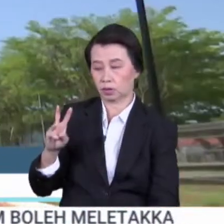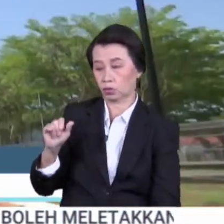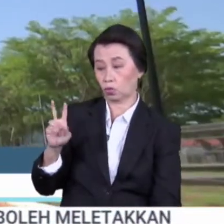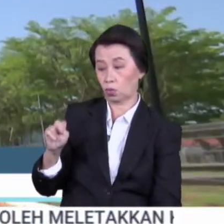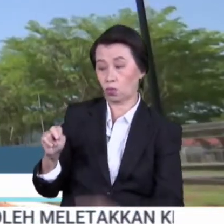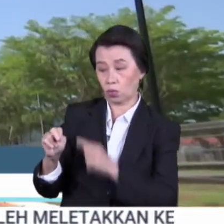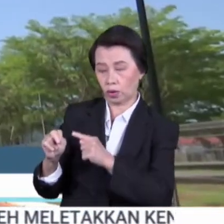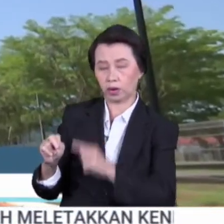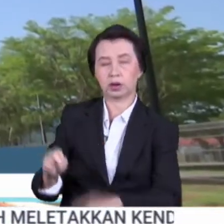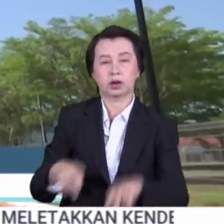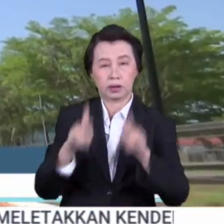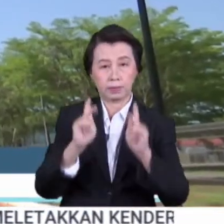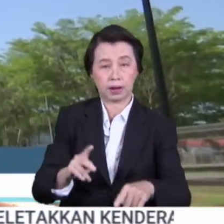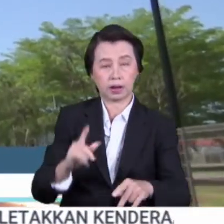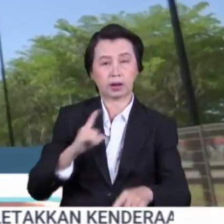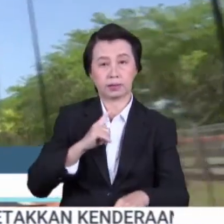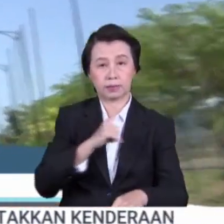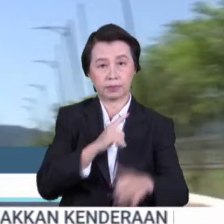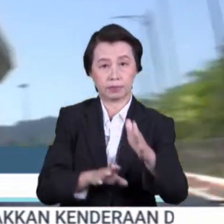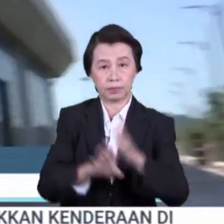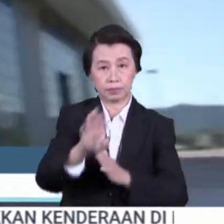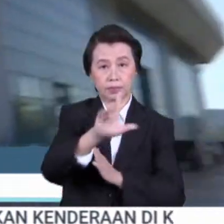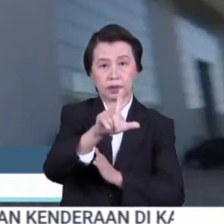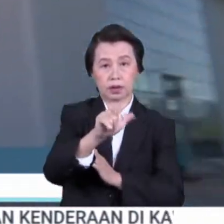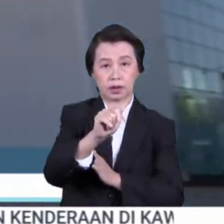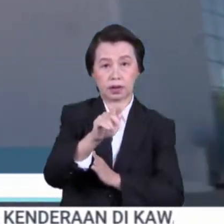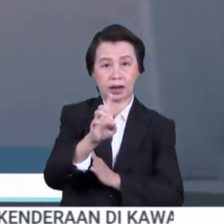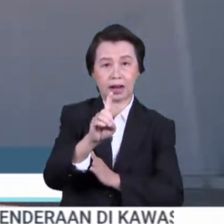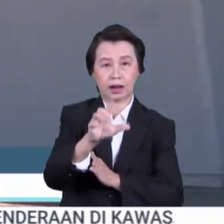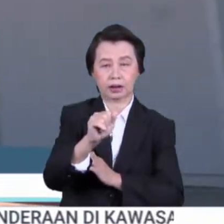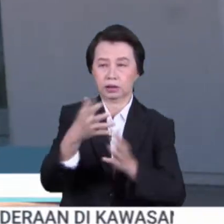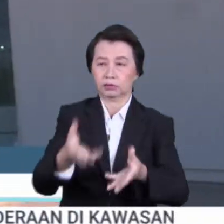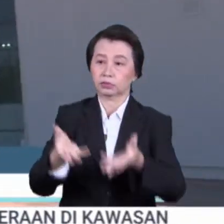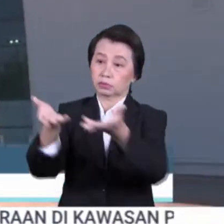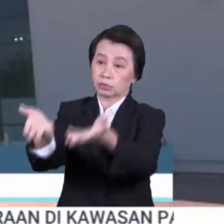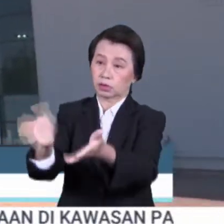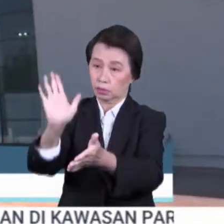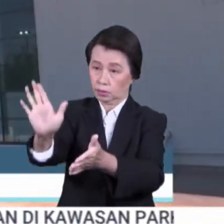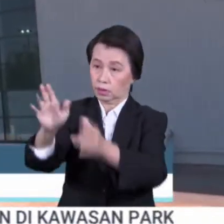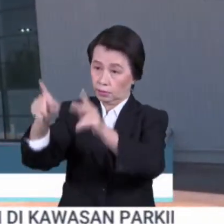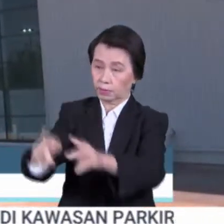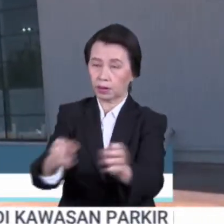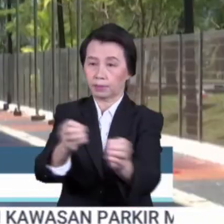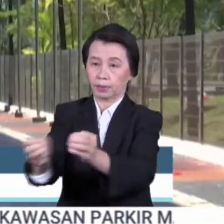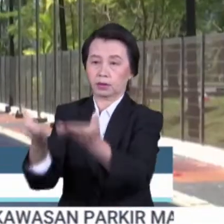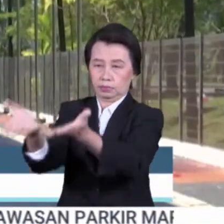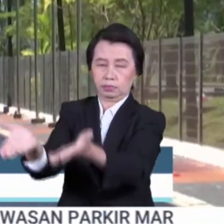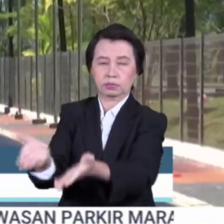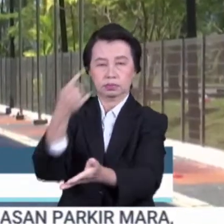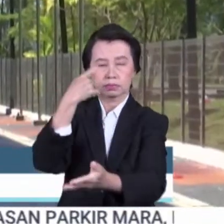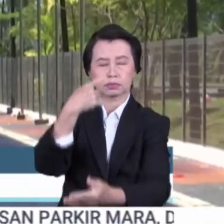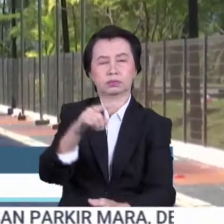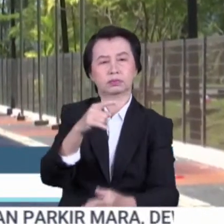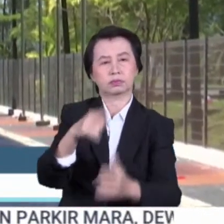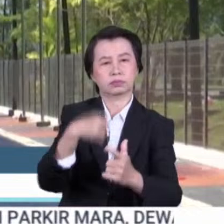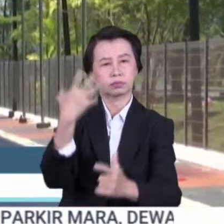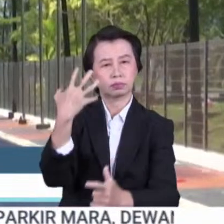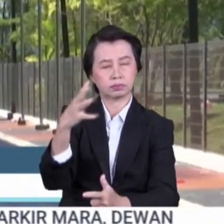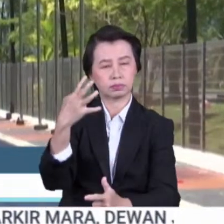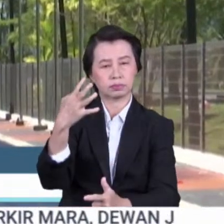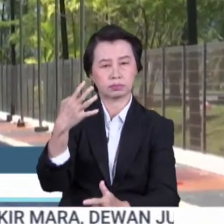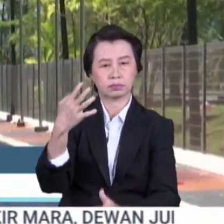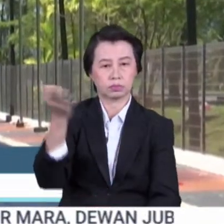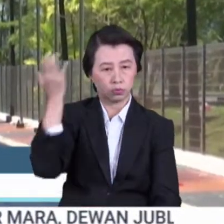pihak Lembaga Pembangunan Langkawi LADA telah menyerahkannya kepada pihak penganjur pada 14 April lalu.